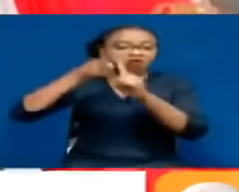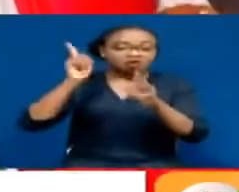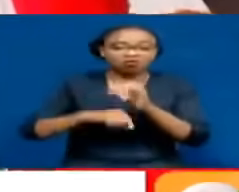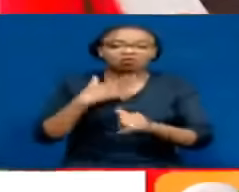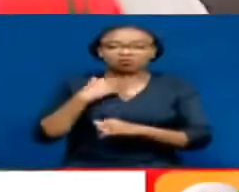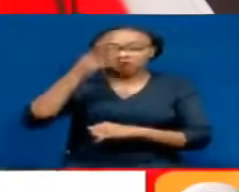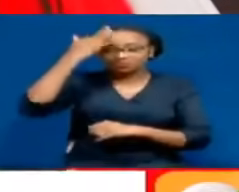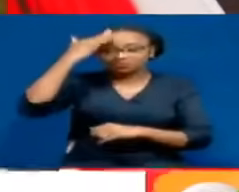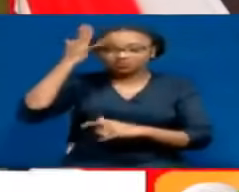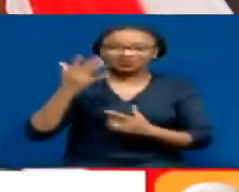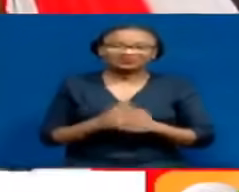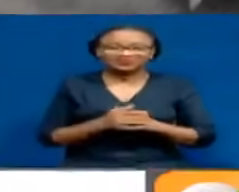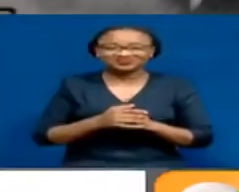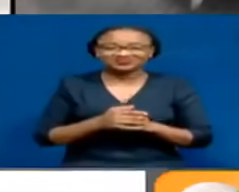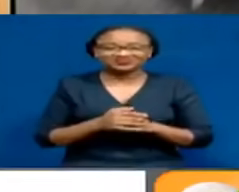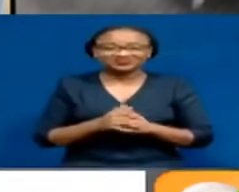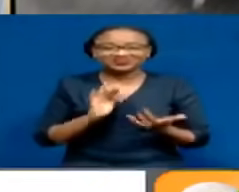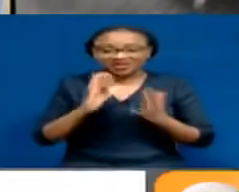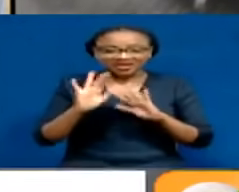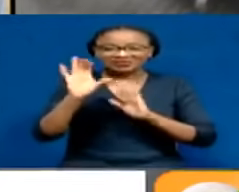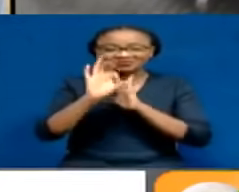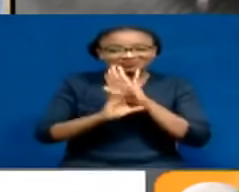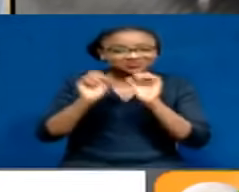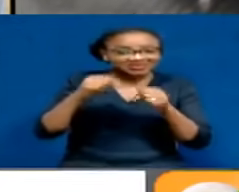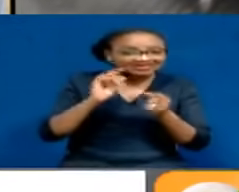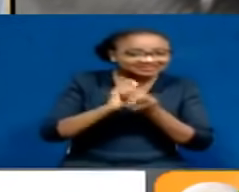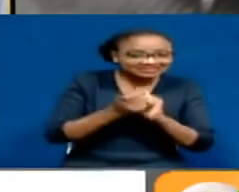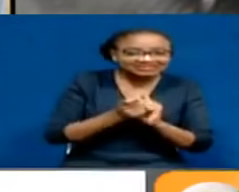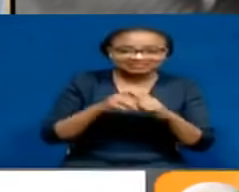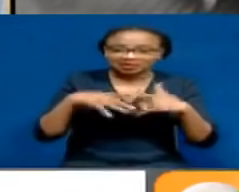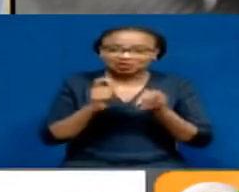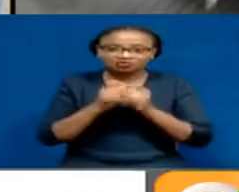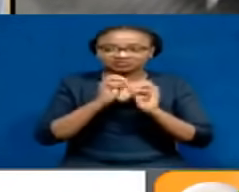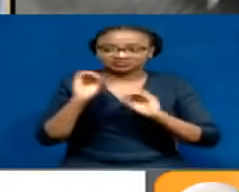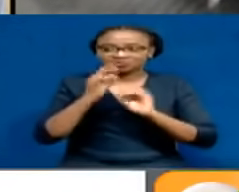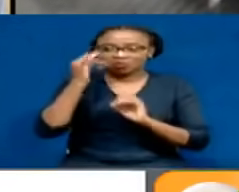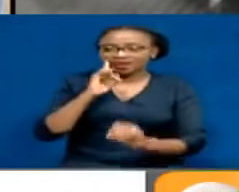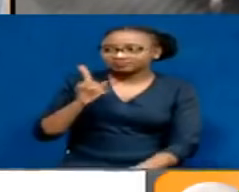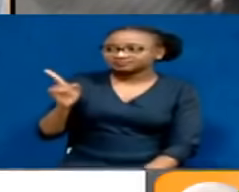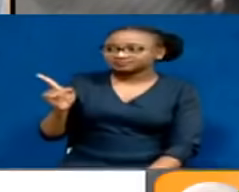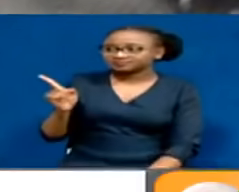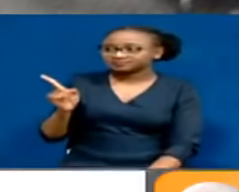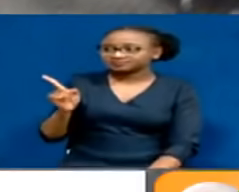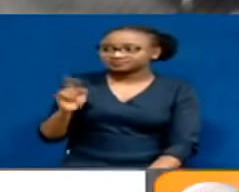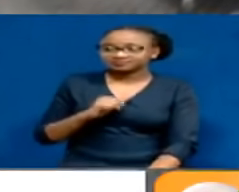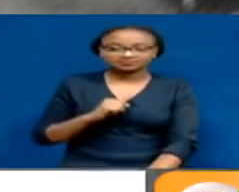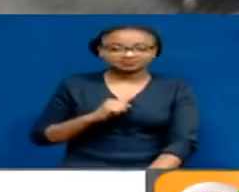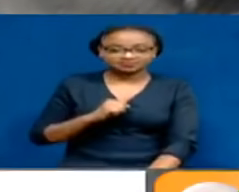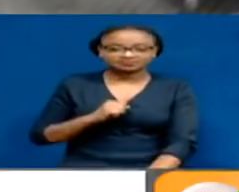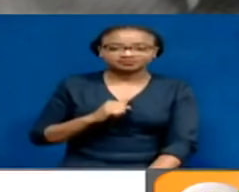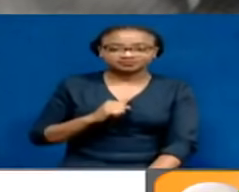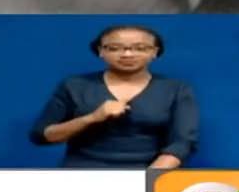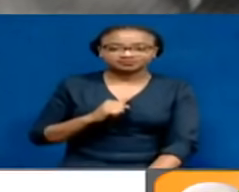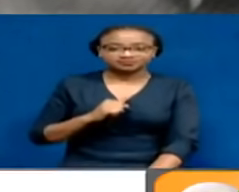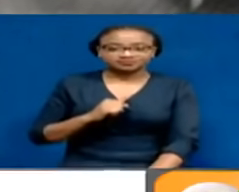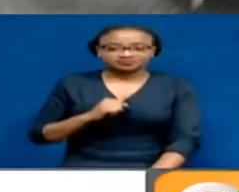mbichi kwa mustakabali wa mageuzi ya katiba, pale majaji Gatembu Kairu, Fatuma Sichale, Francis Tuiyot, Daniel